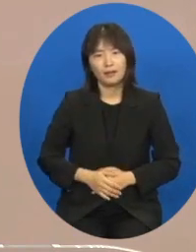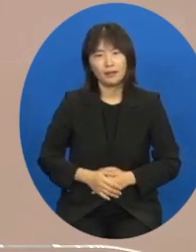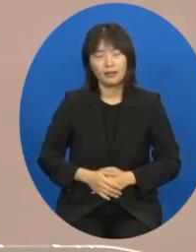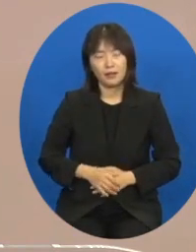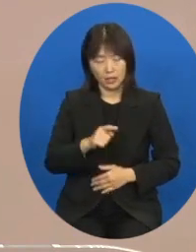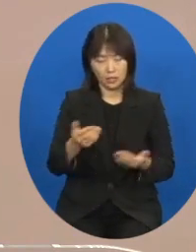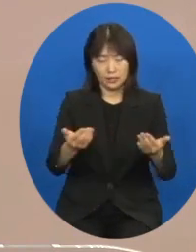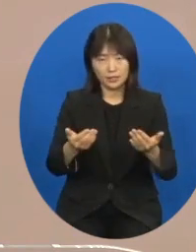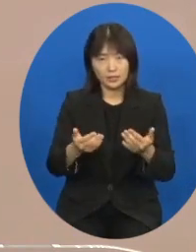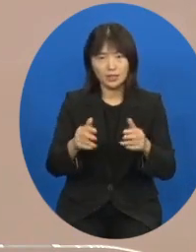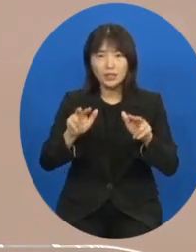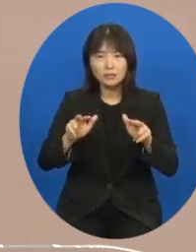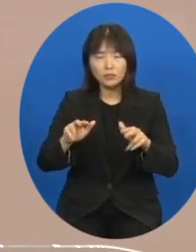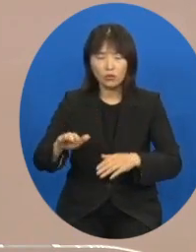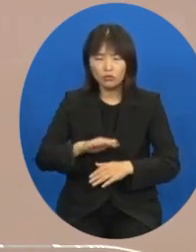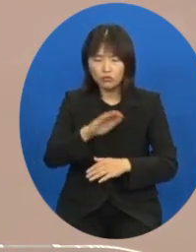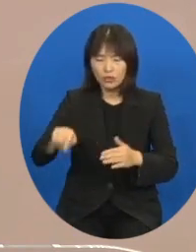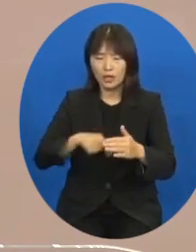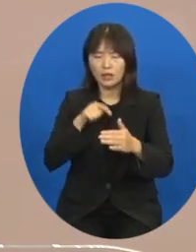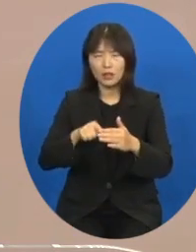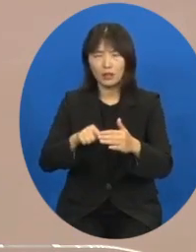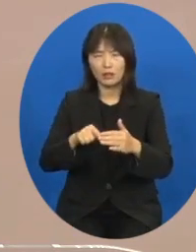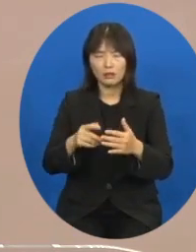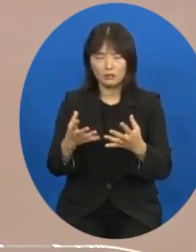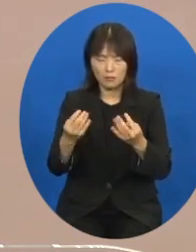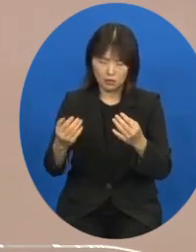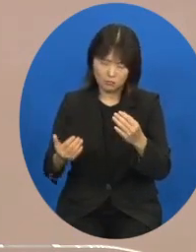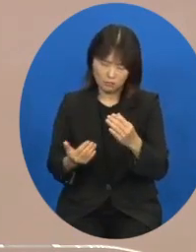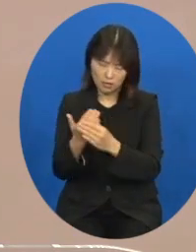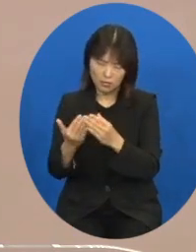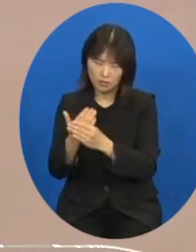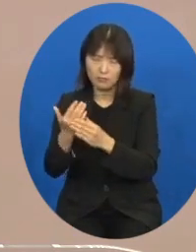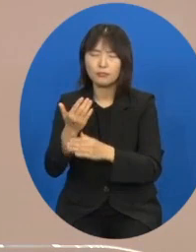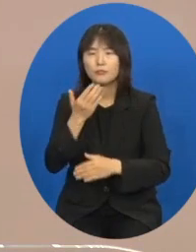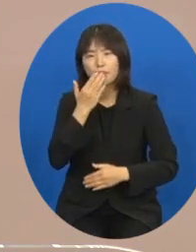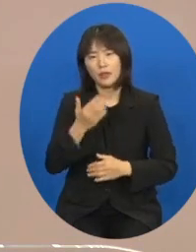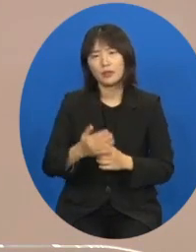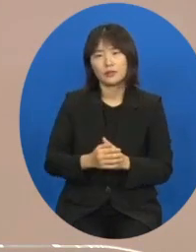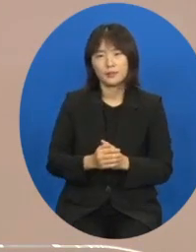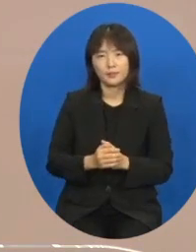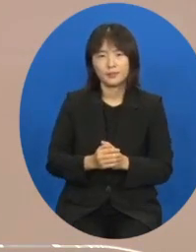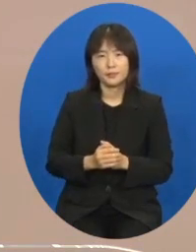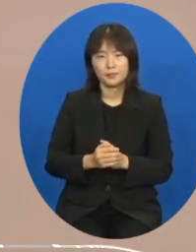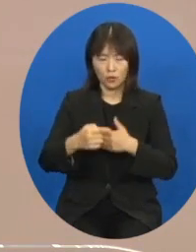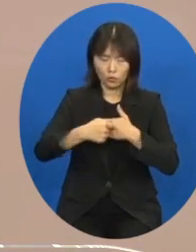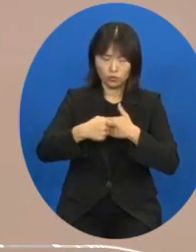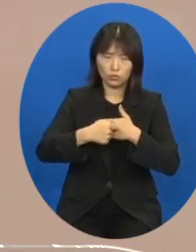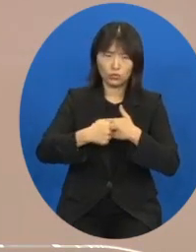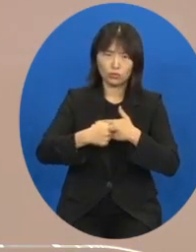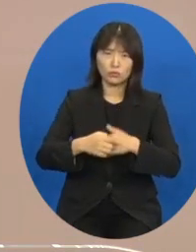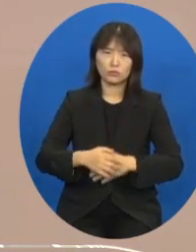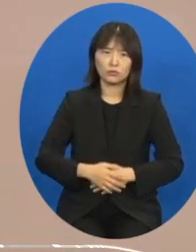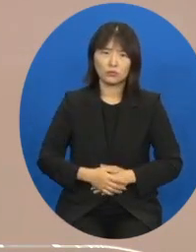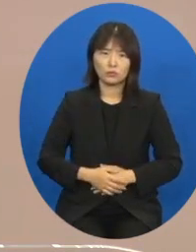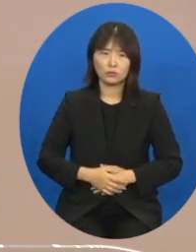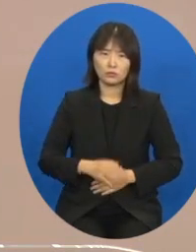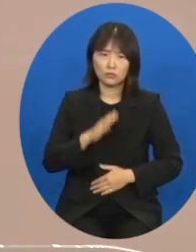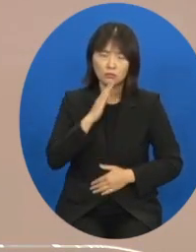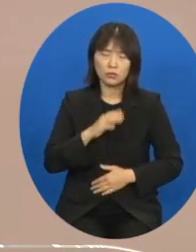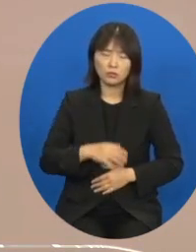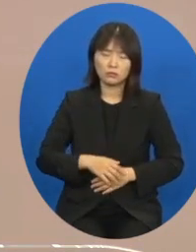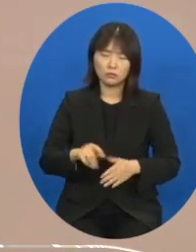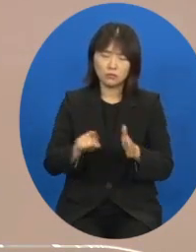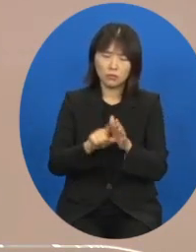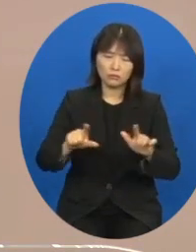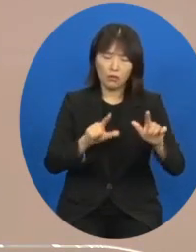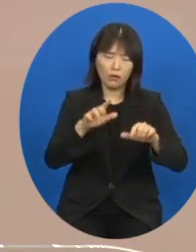여러분, 이런 일이 지금도 우리 가운데 얼마든지 일어날 수 있는 겁니다. 겉으로는 정말